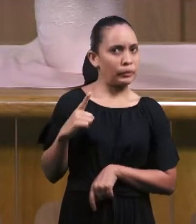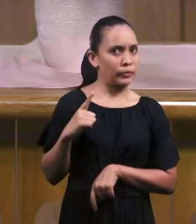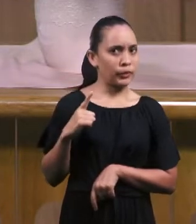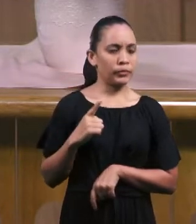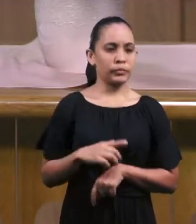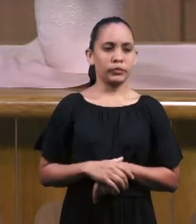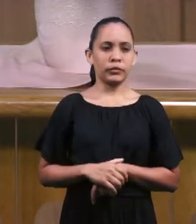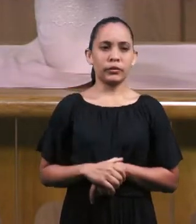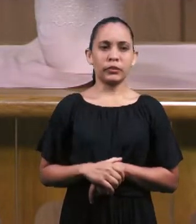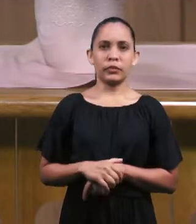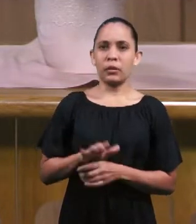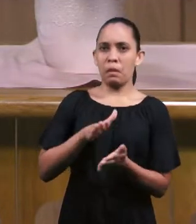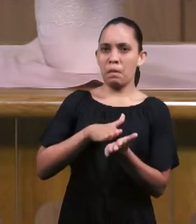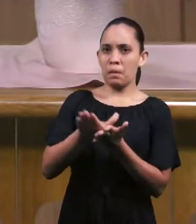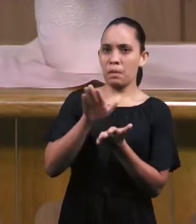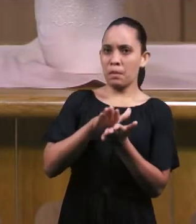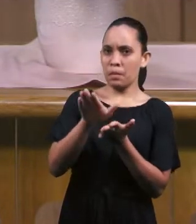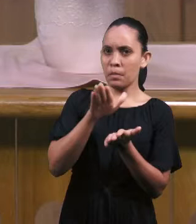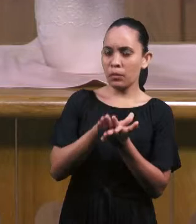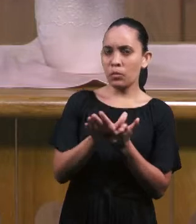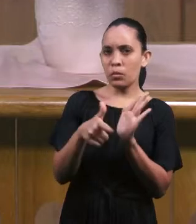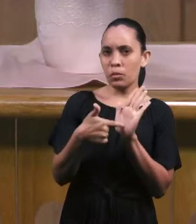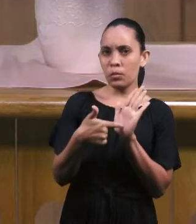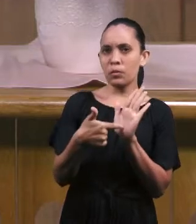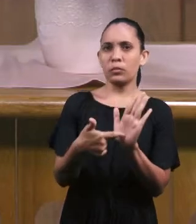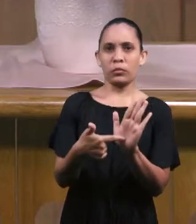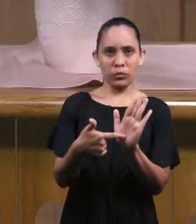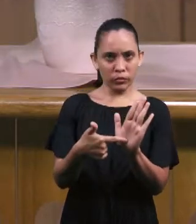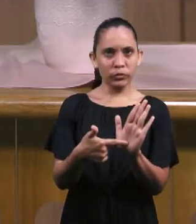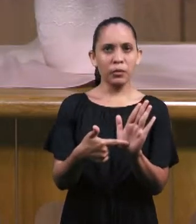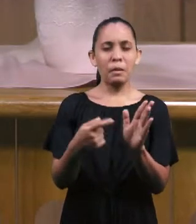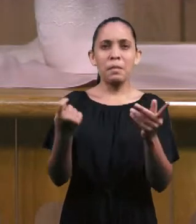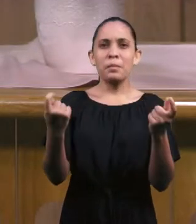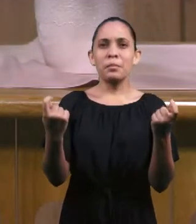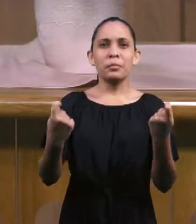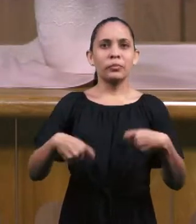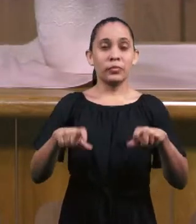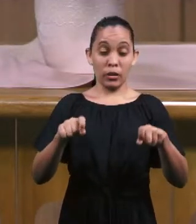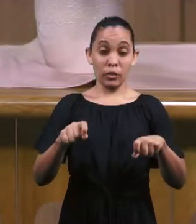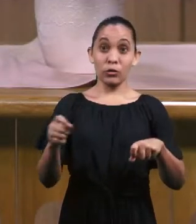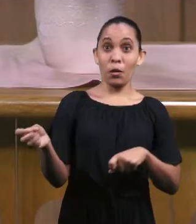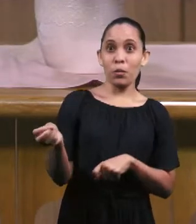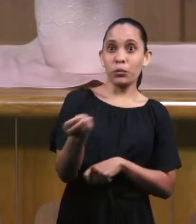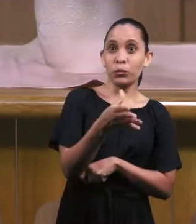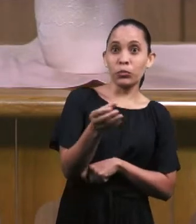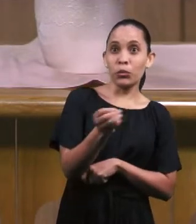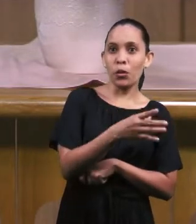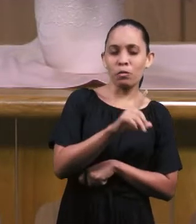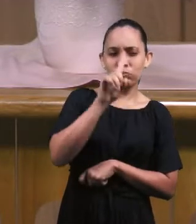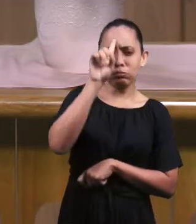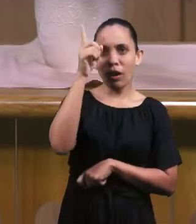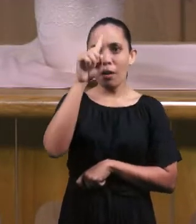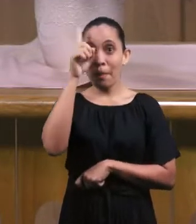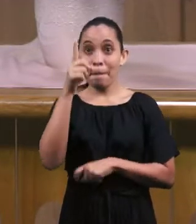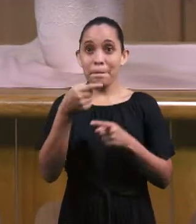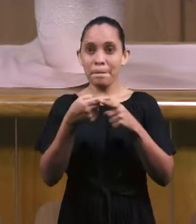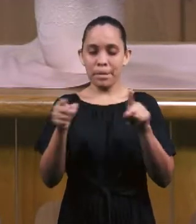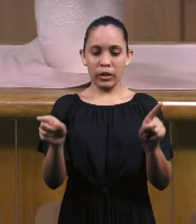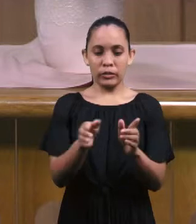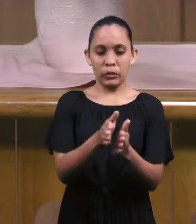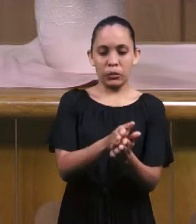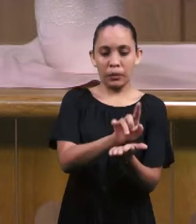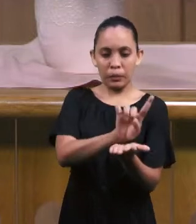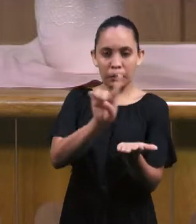tout cela. Il a commencé à montrer qu'il avait besoin d'avoir une chose nouvelle. Mais quand la Bible a été